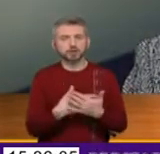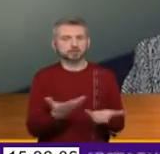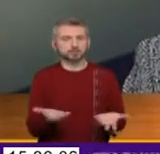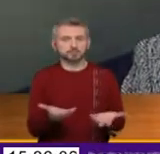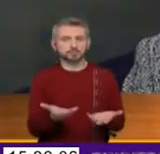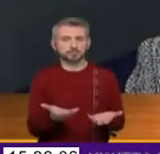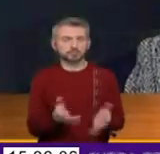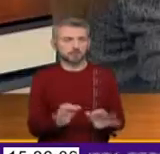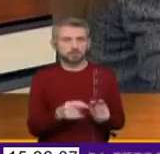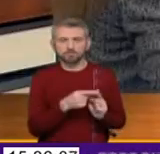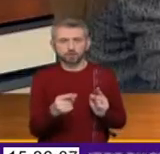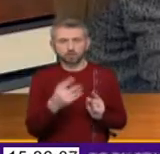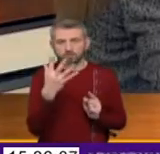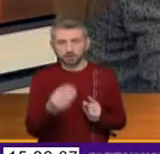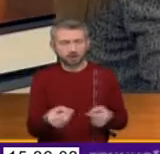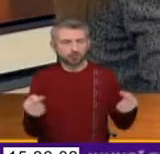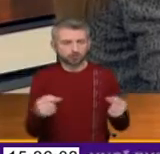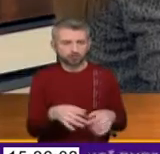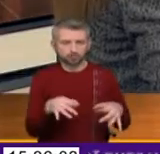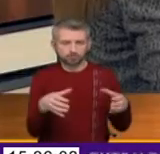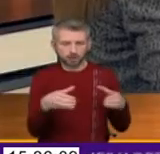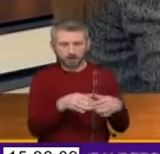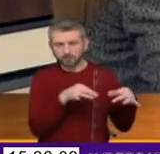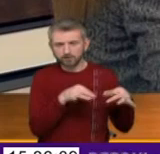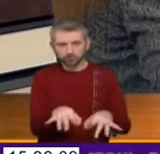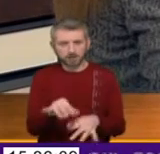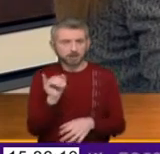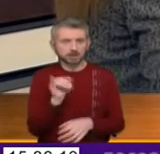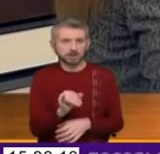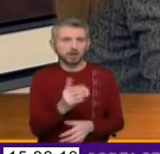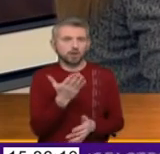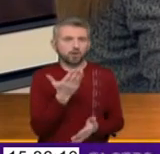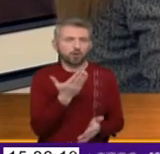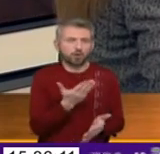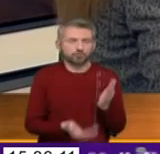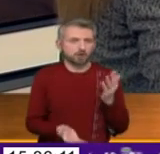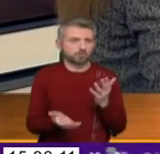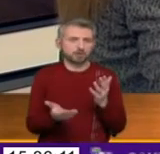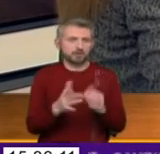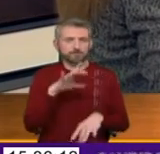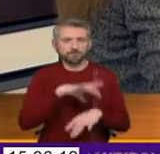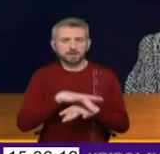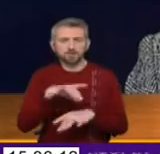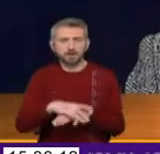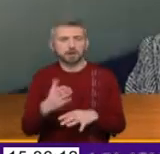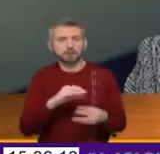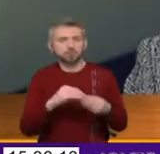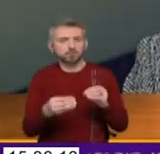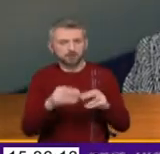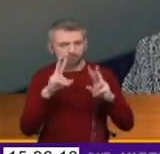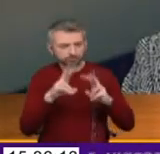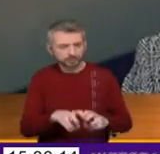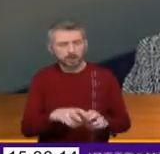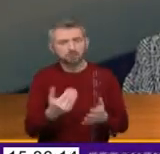буквально протягом дня точно бригада виїжджала, і хоча б виявляли, яка проблема, і якийсь